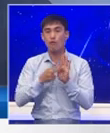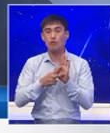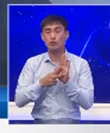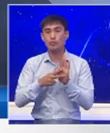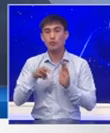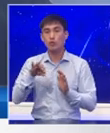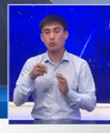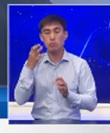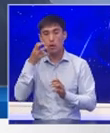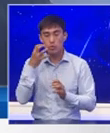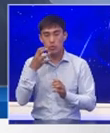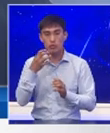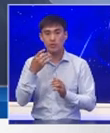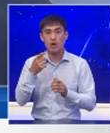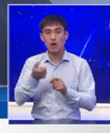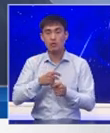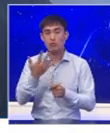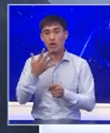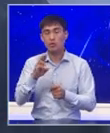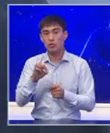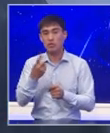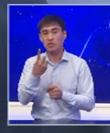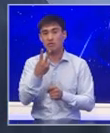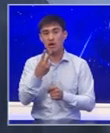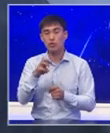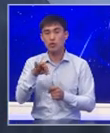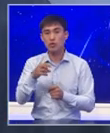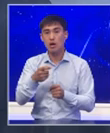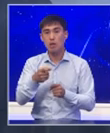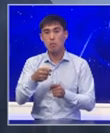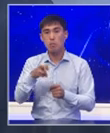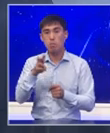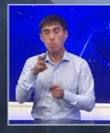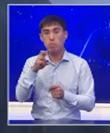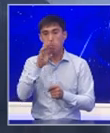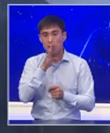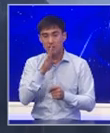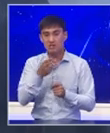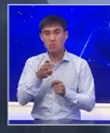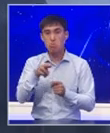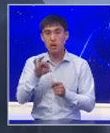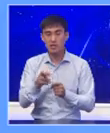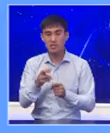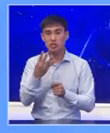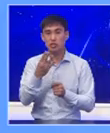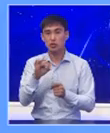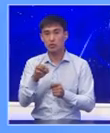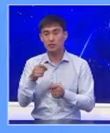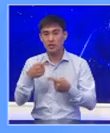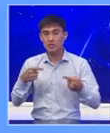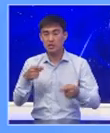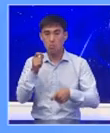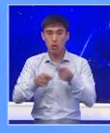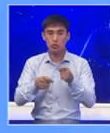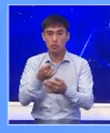помидоров картофеля 5 тонн vuitton и болгарского перца полторы тонны винограда и 4 тонны яблок также молочной продукции почти